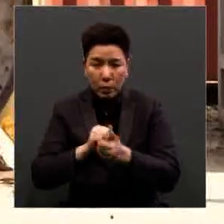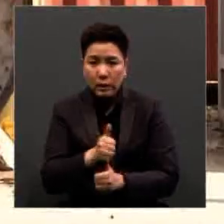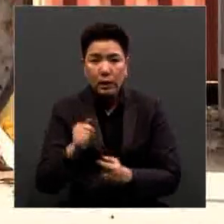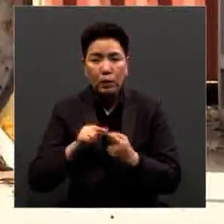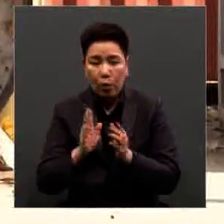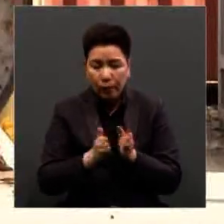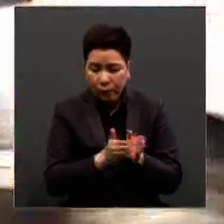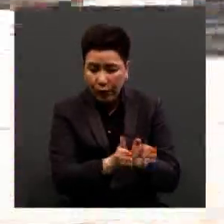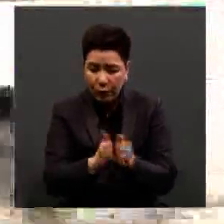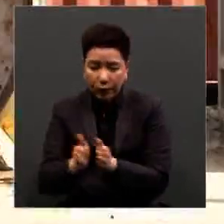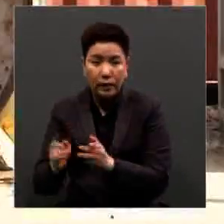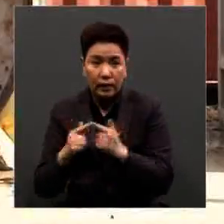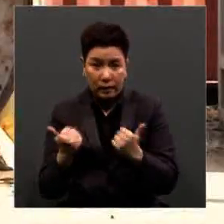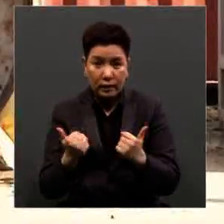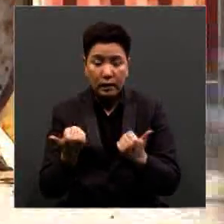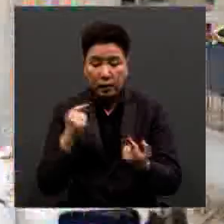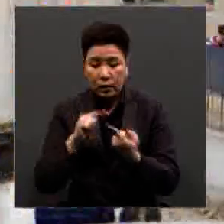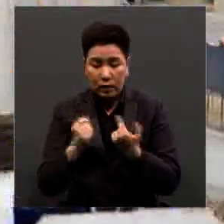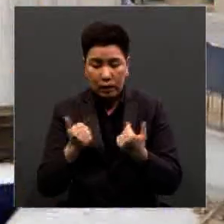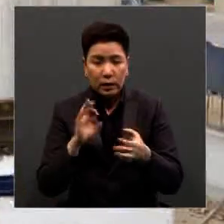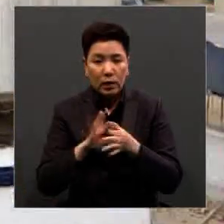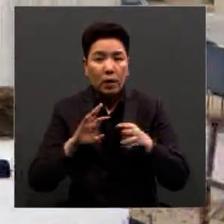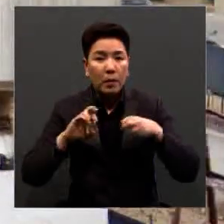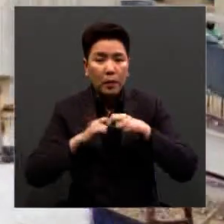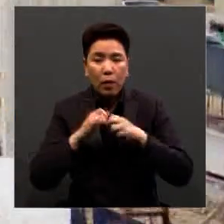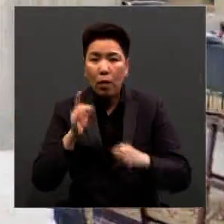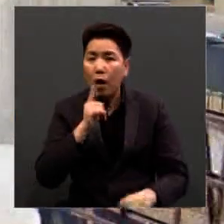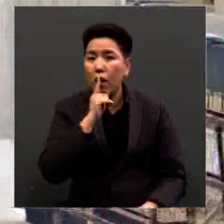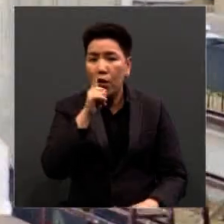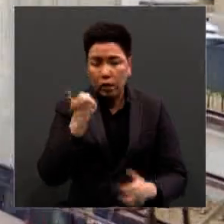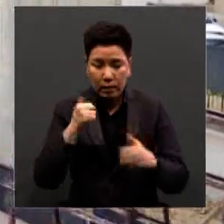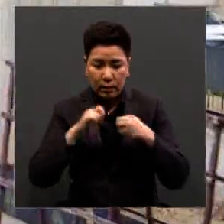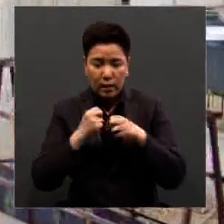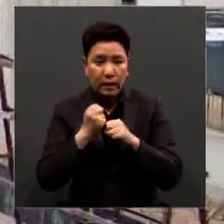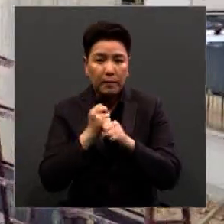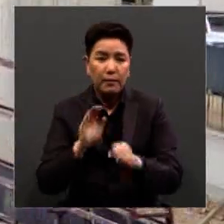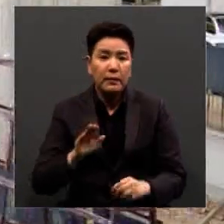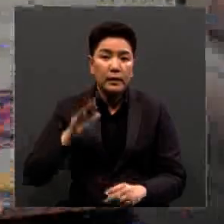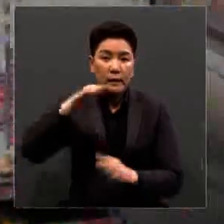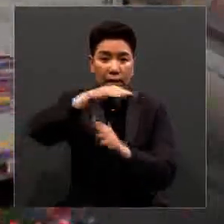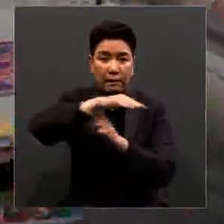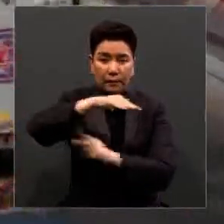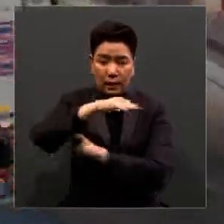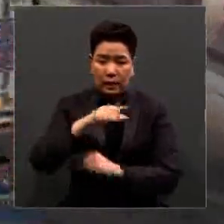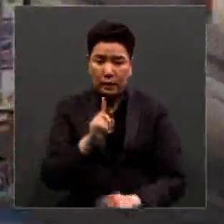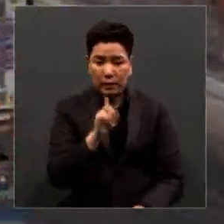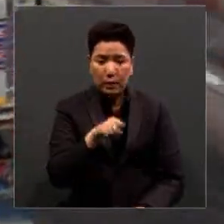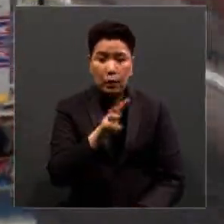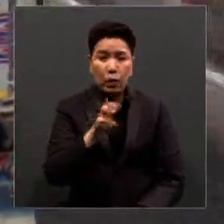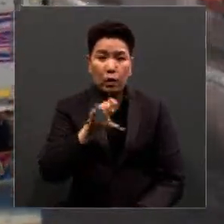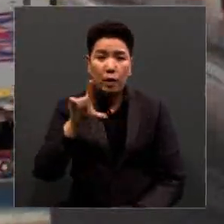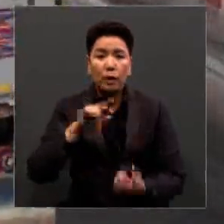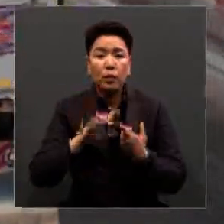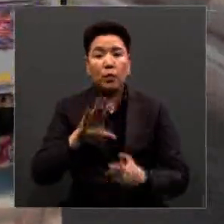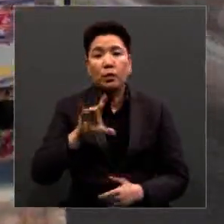มือที่ดีจากทุกภาคส่วนนะครับสำหรับกรณีที่มีเรื่องร้องเรียนโครงการก่อสร้างสะพานยกระดับ 1,600ล้านบาท